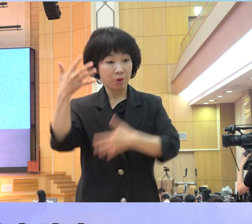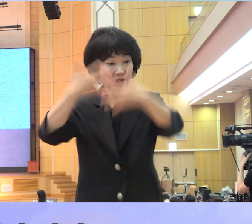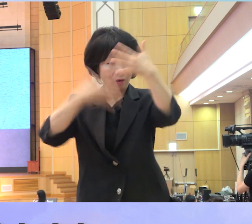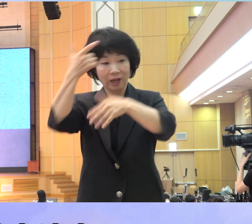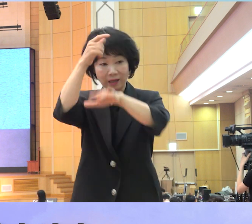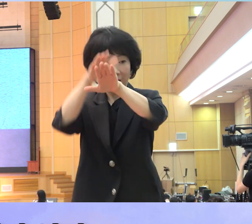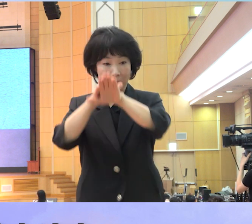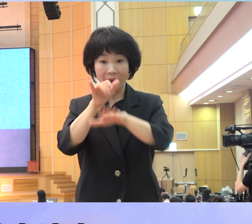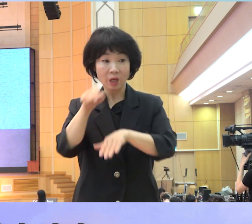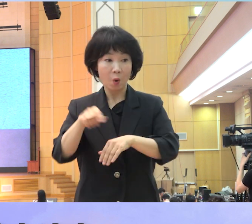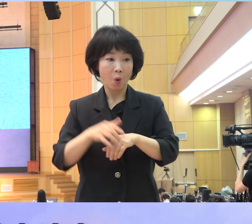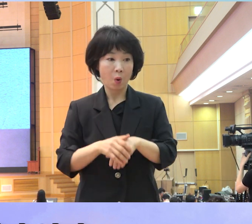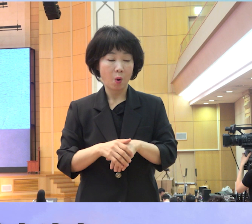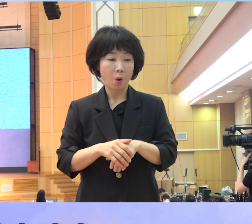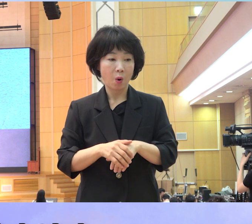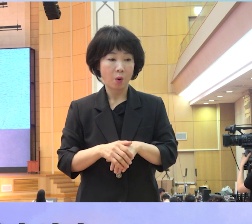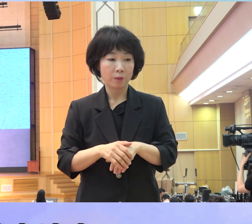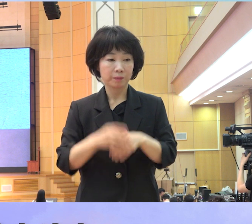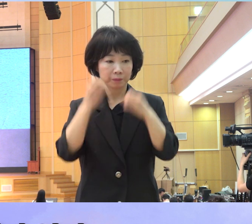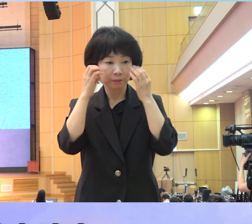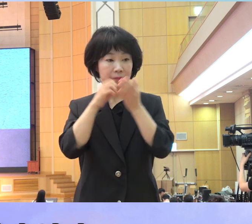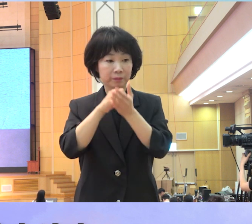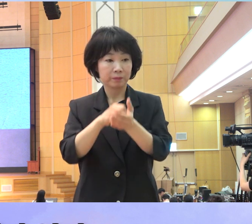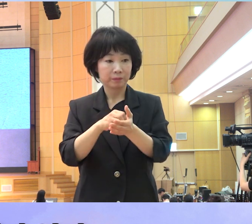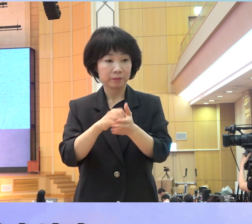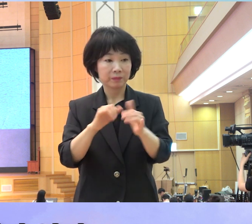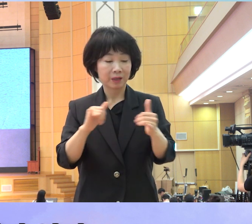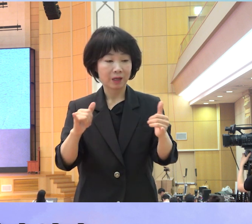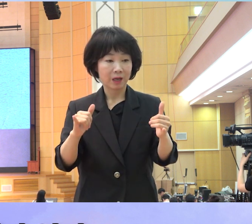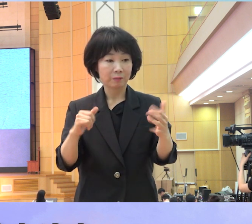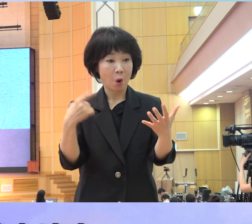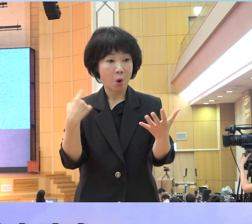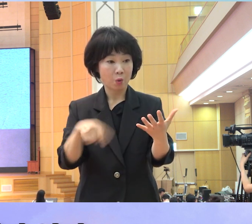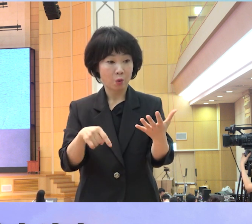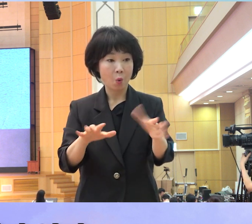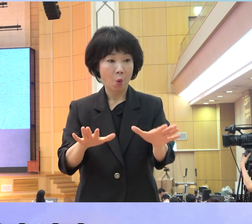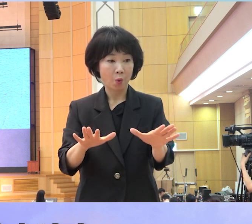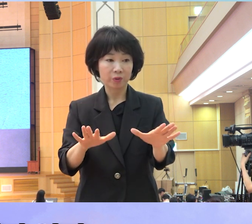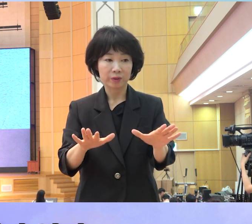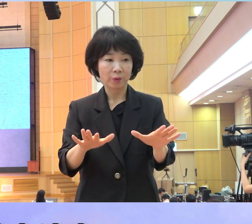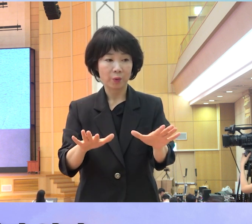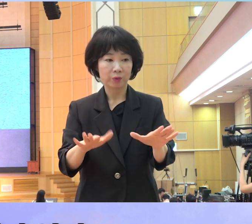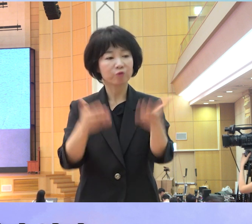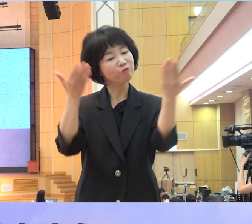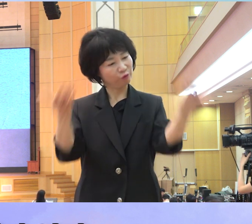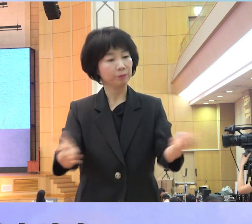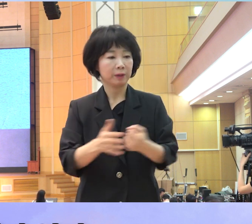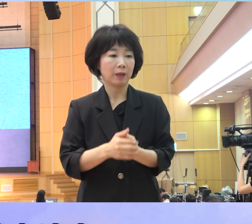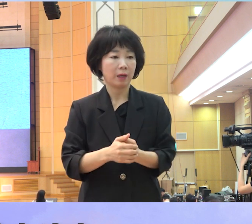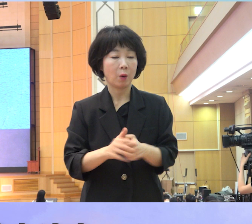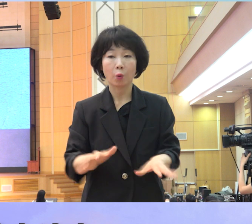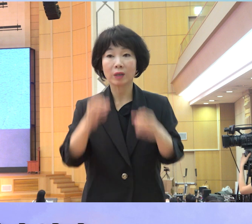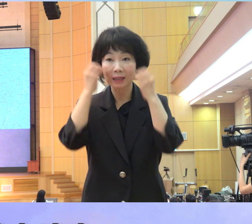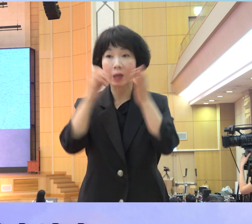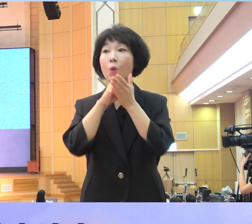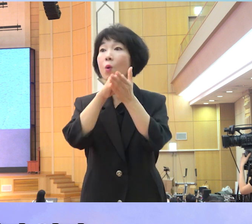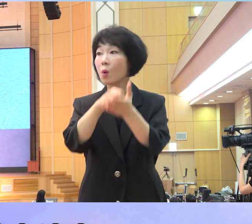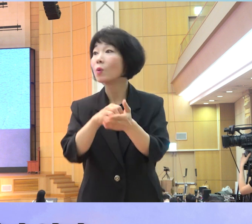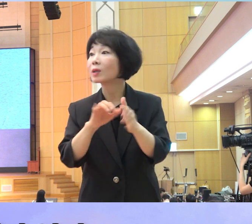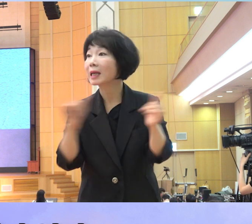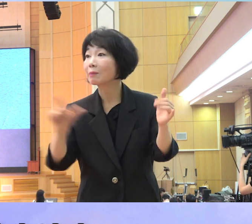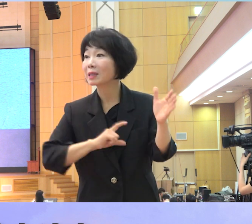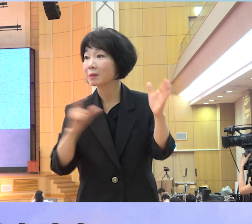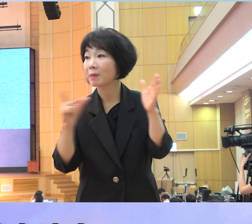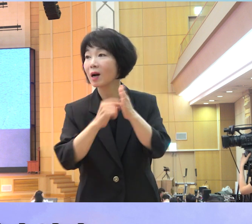있고요. 초급, 중급 교육은 오늘 없습니다. 새로 나오신 분들 2층 세가족 환영실에서